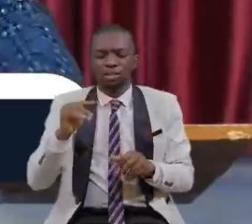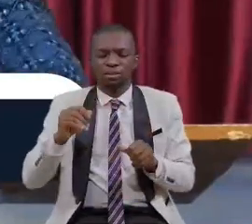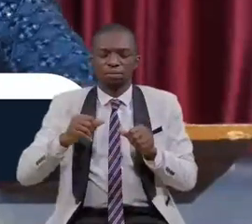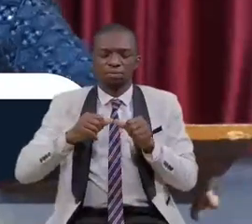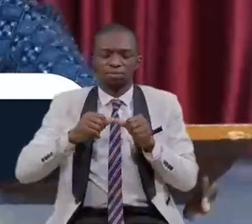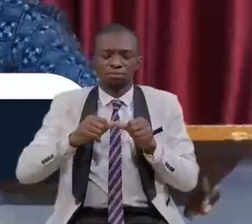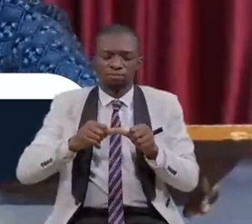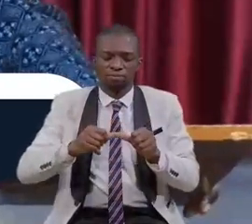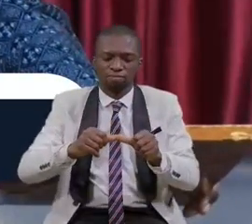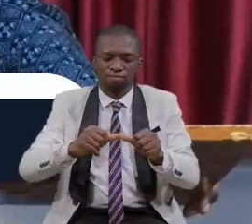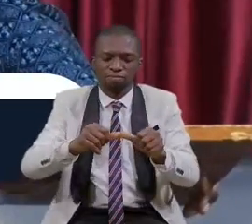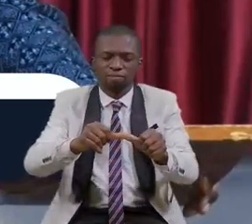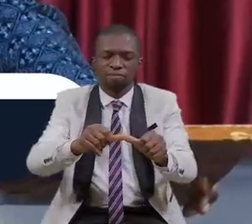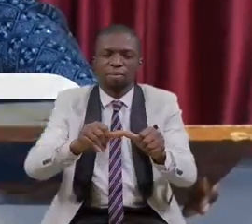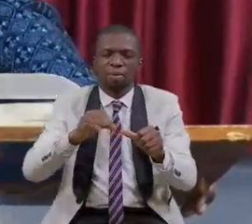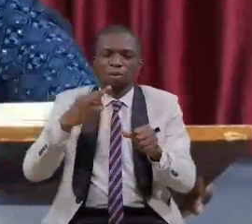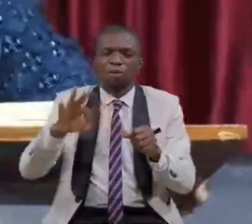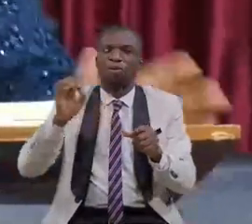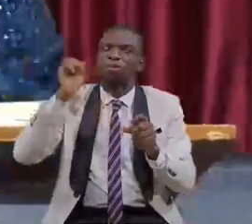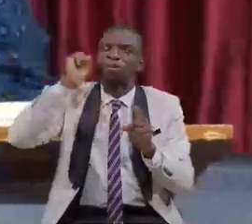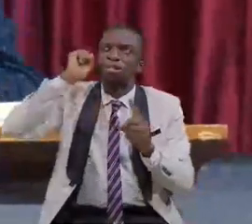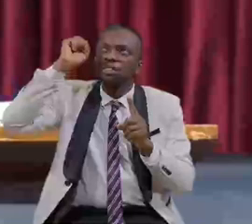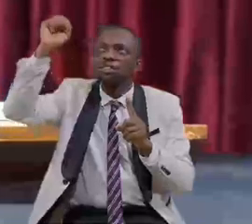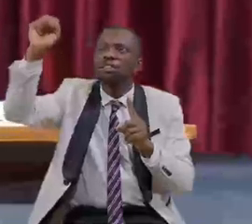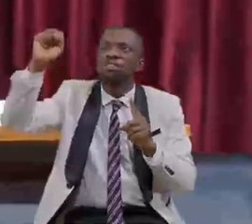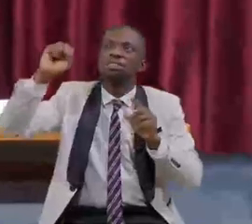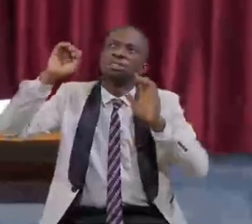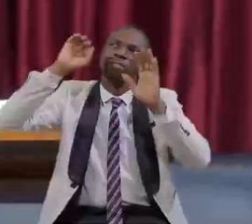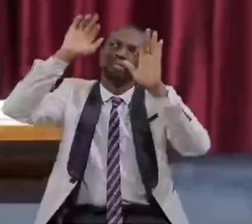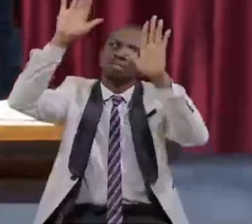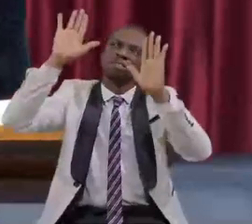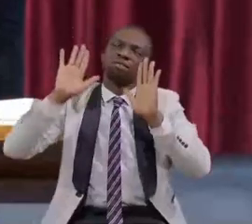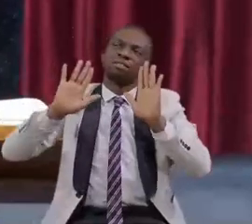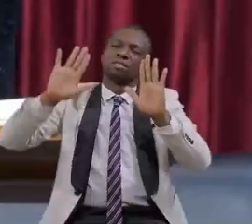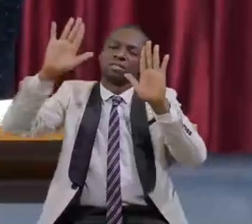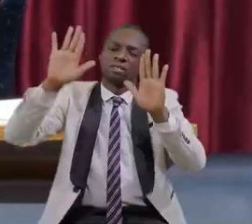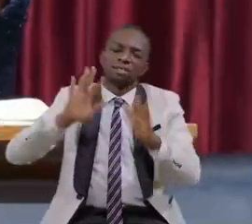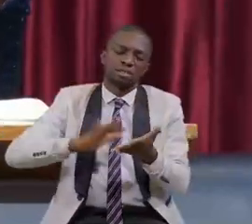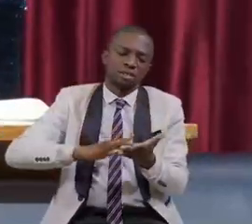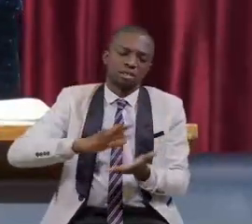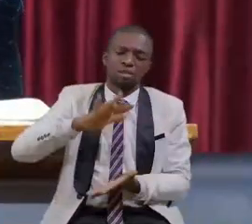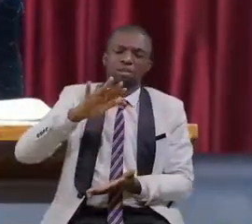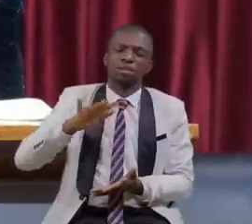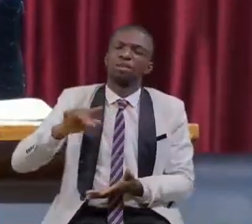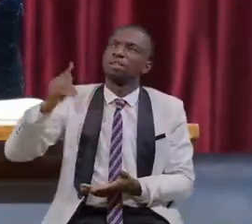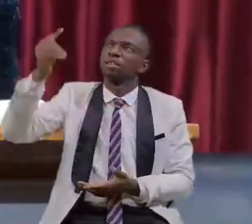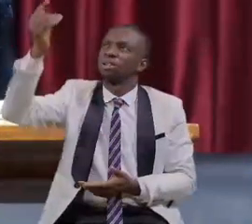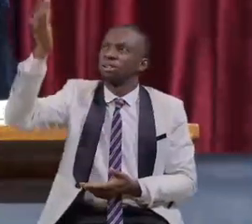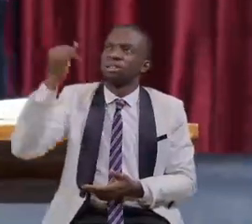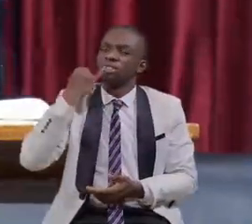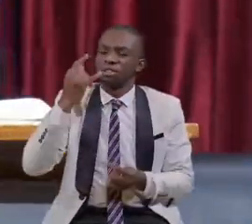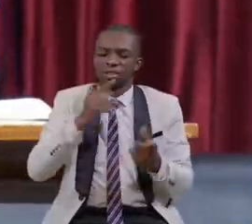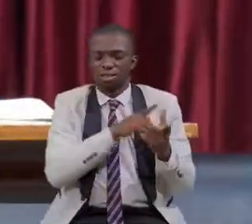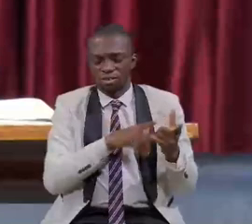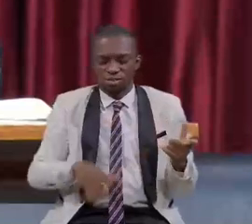C'est la perpétuité de sa gloire excellente. Il est le Seigneur de gloire. Il